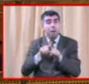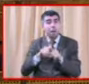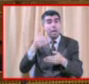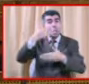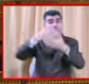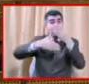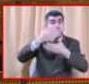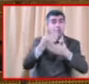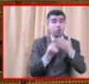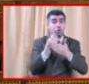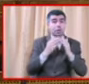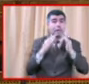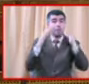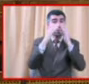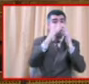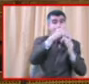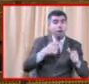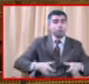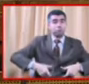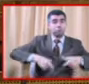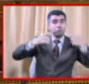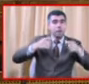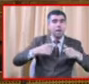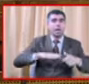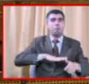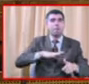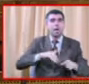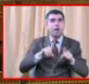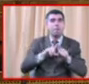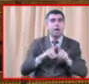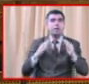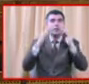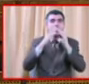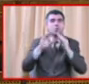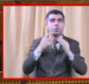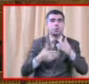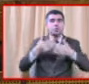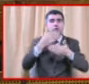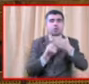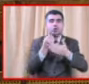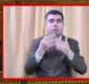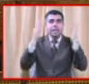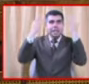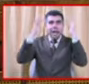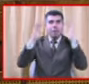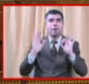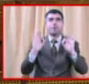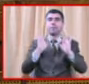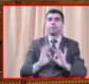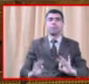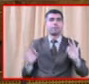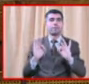أحياء سكنية جديدة ومدن جديدة بدون دور للثقافة، بدون متاحف، بدون مسارح. هذا